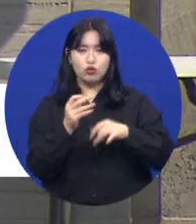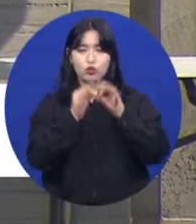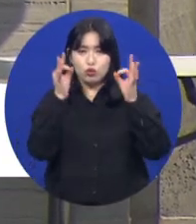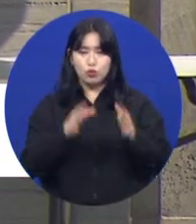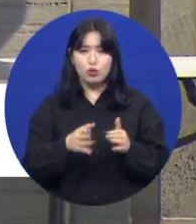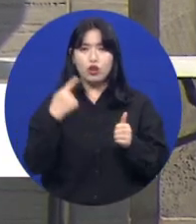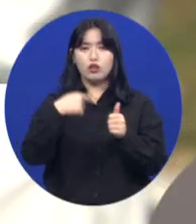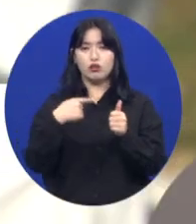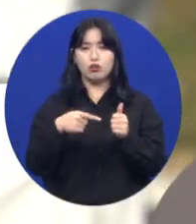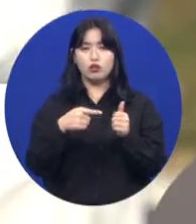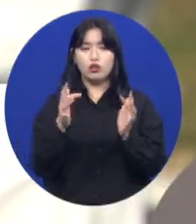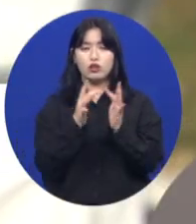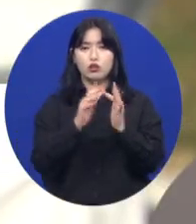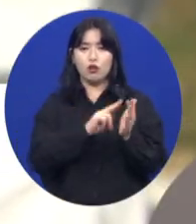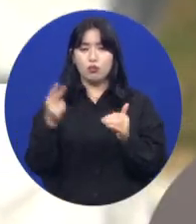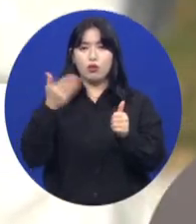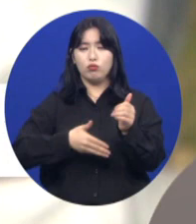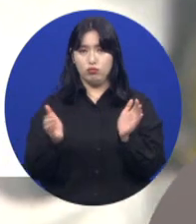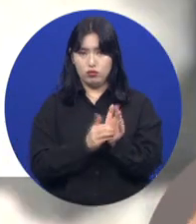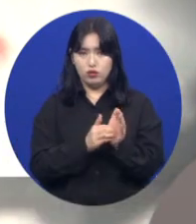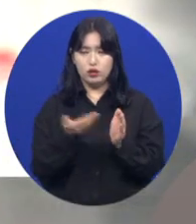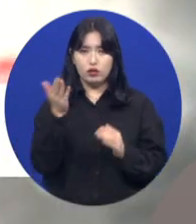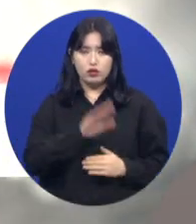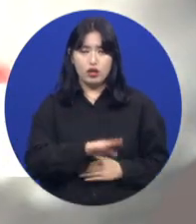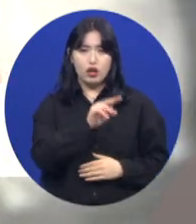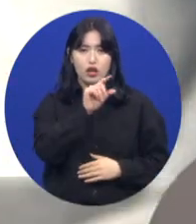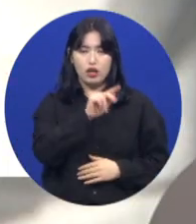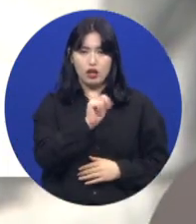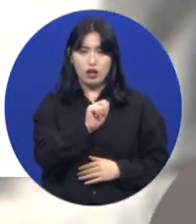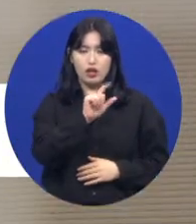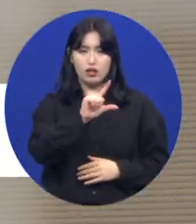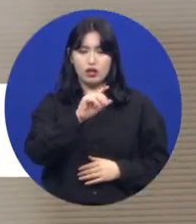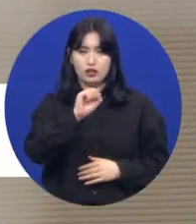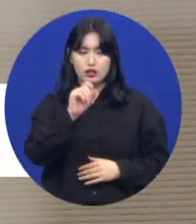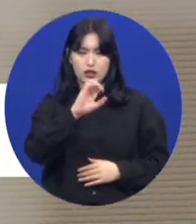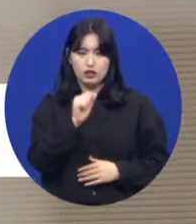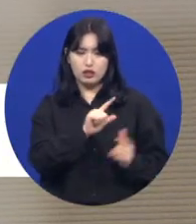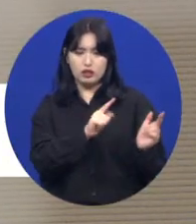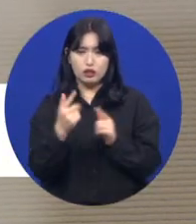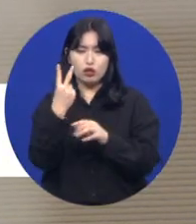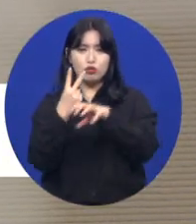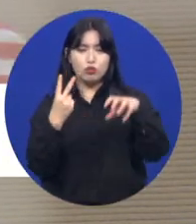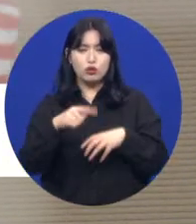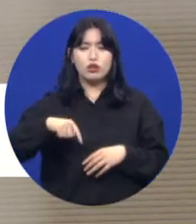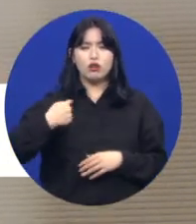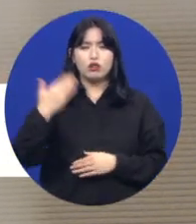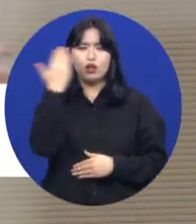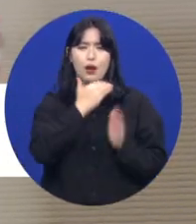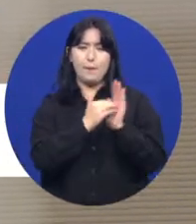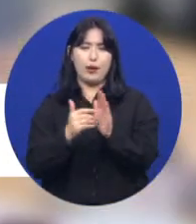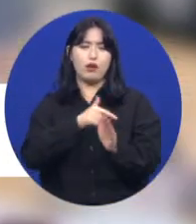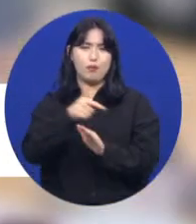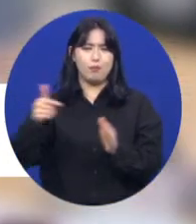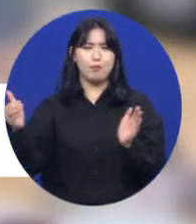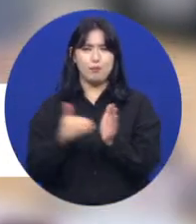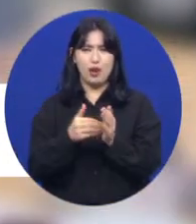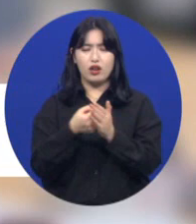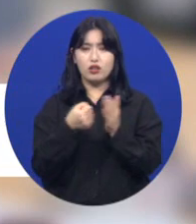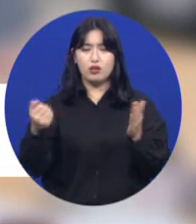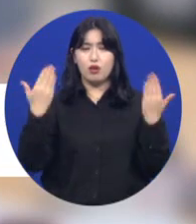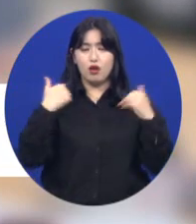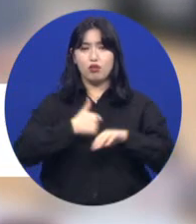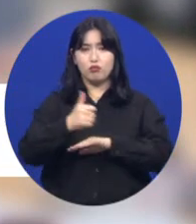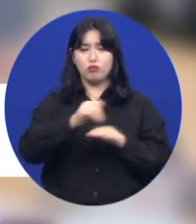하도록 권고했습니다. 하지만 NLCS와 브랭서몰 아시아 등 두 곳은 자체 방역 조치를 마쳤다며 등교